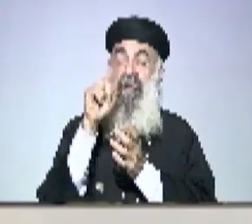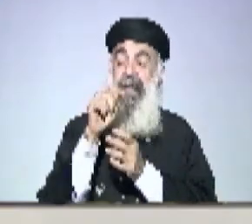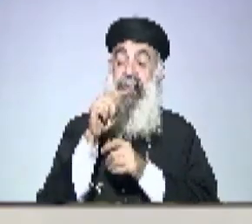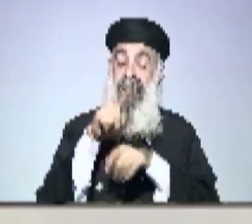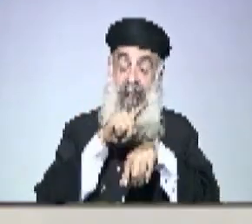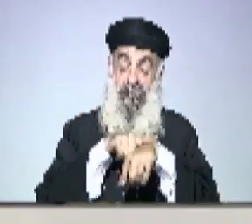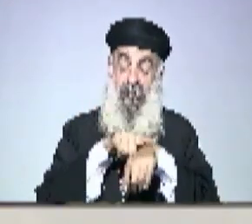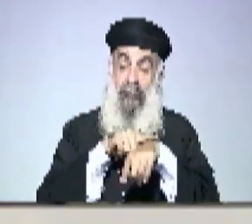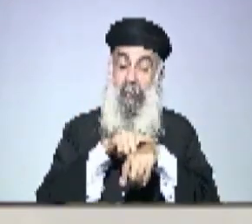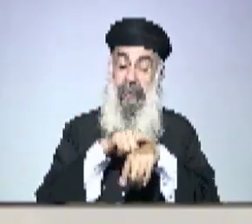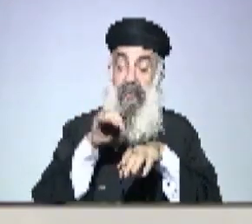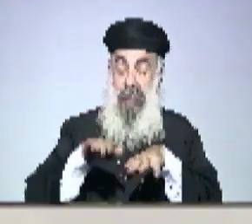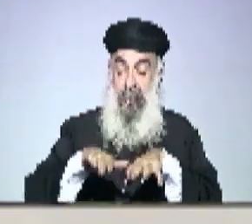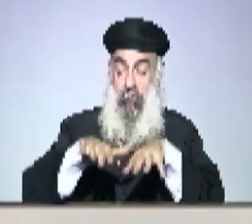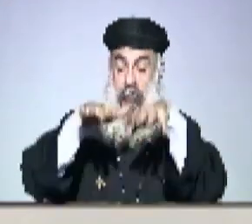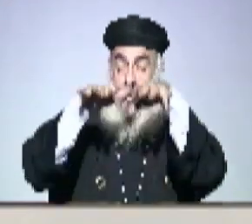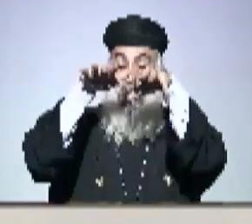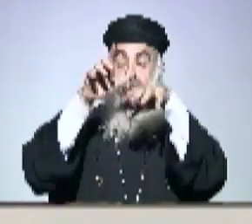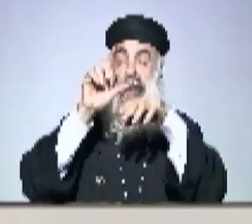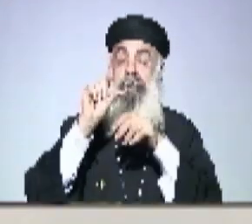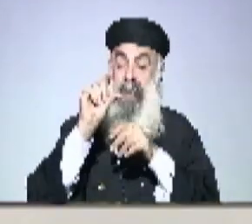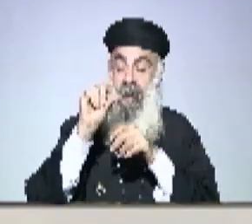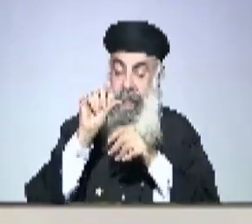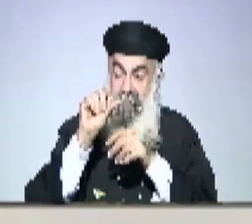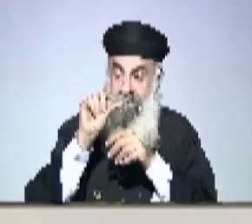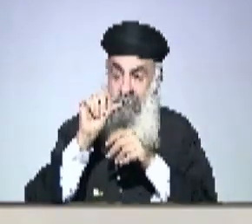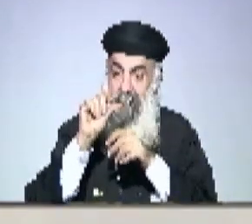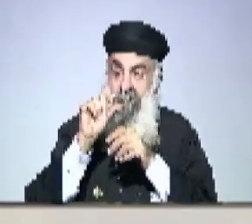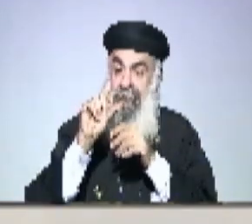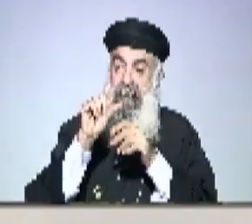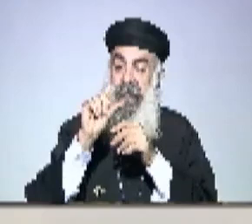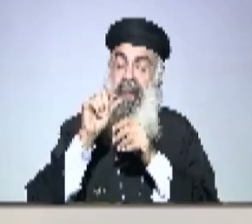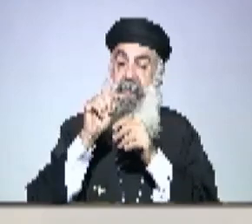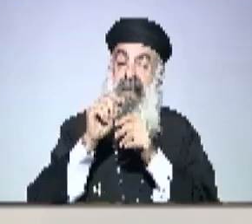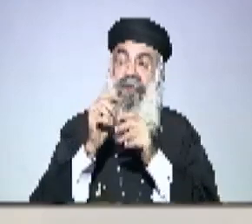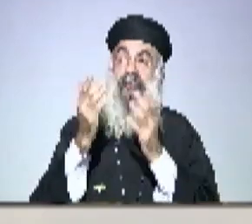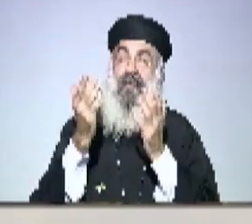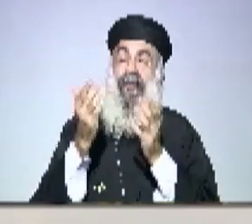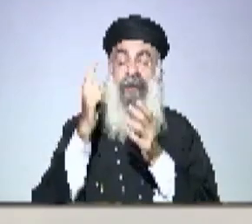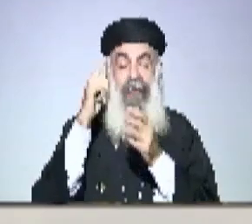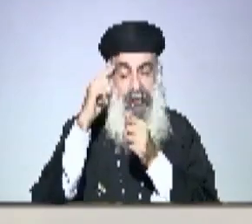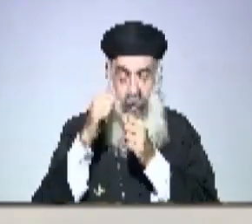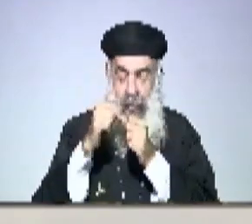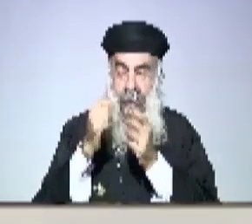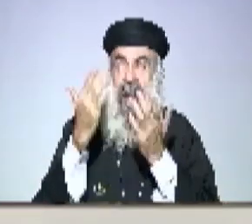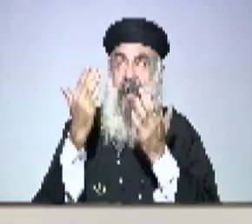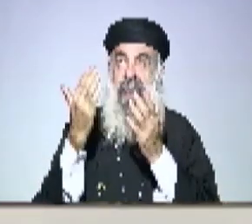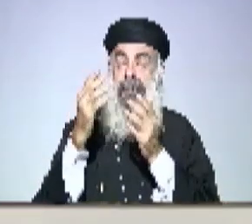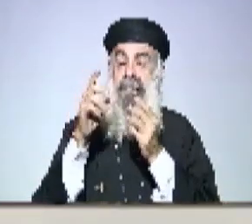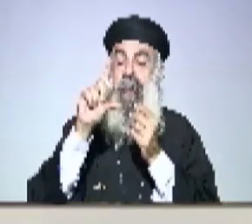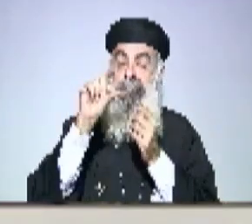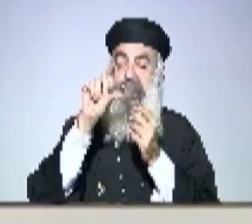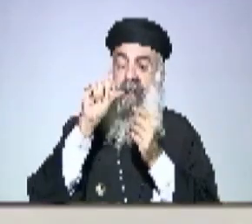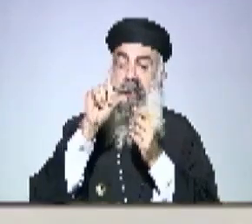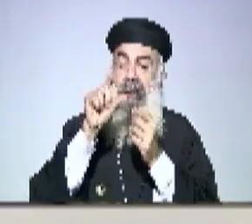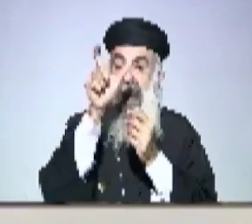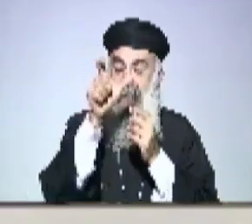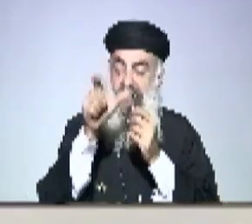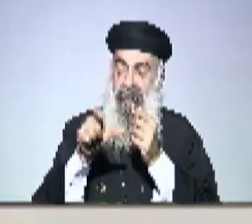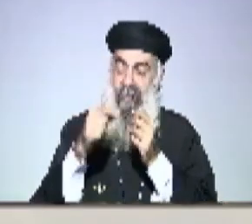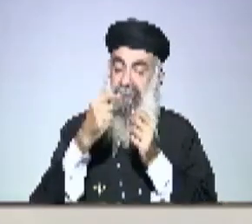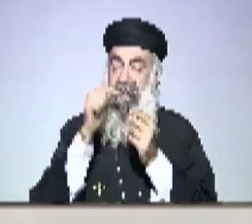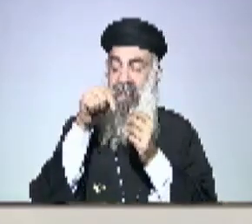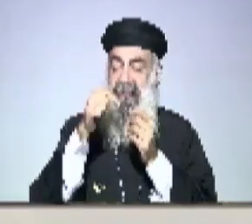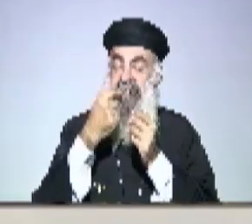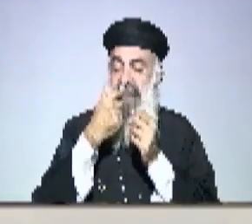موسم الفيضان وزياده مياه النهر بنقول اذكر يا رب مياه الانهار في هذه السنه